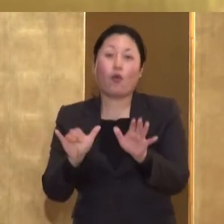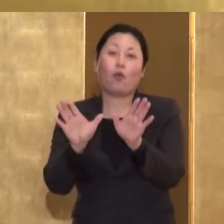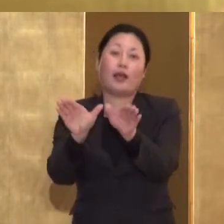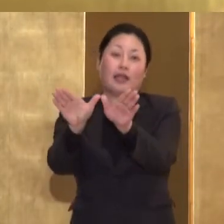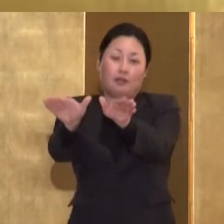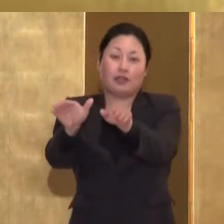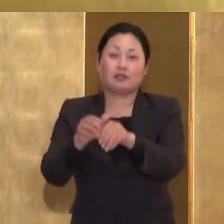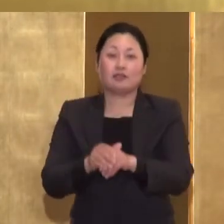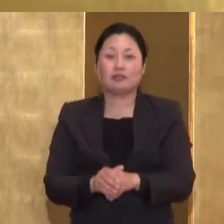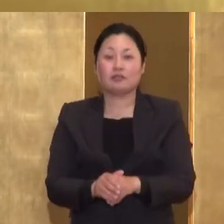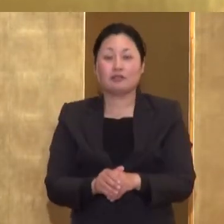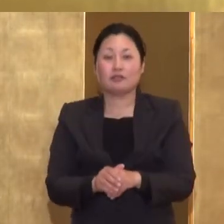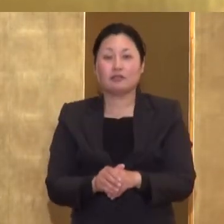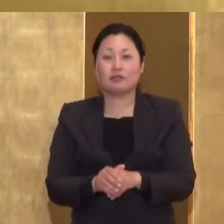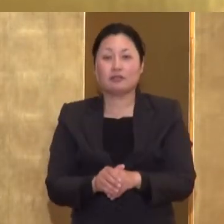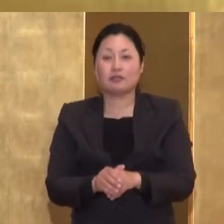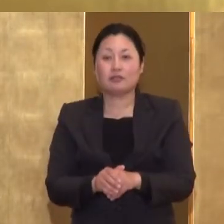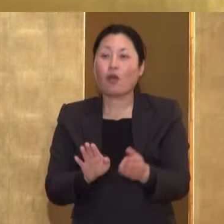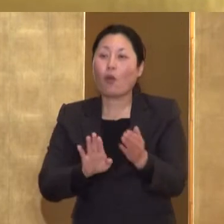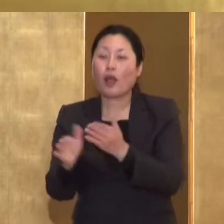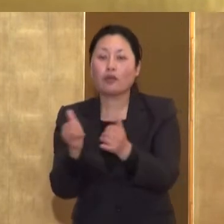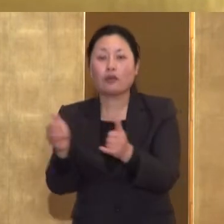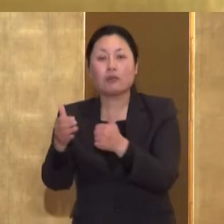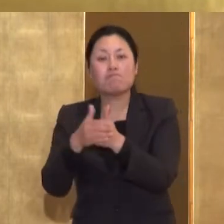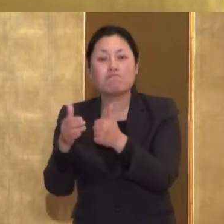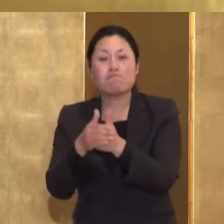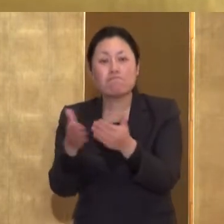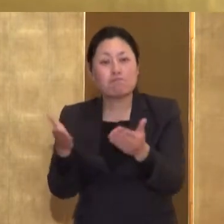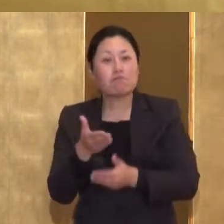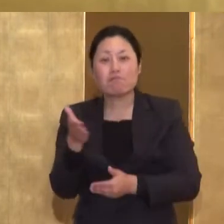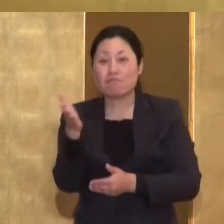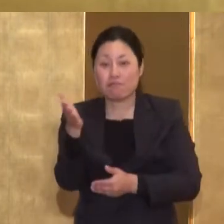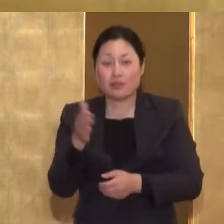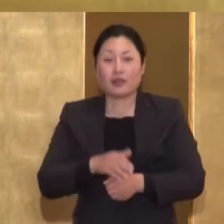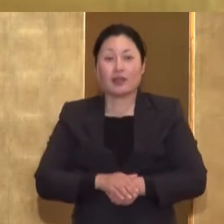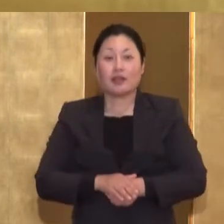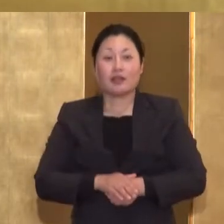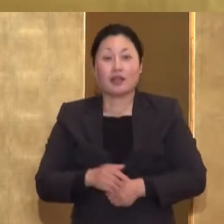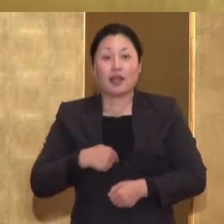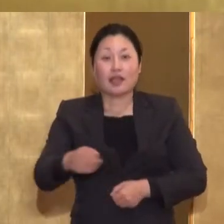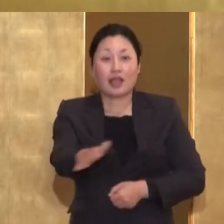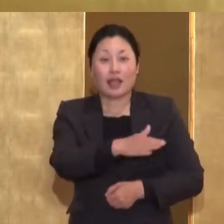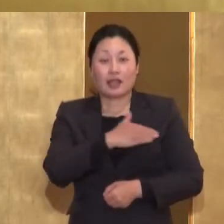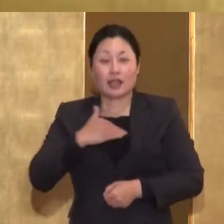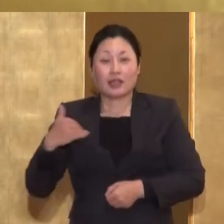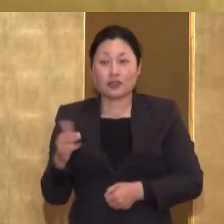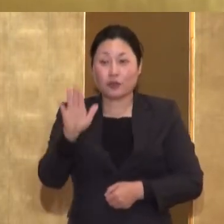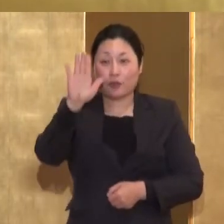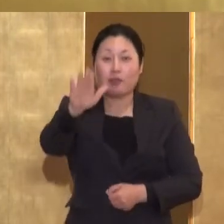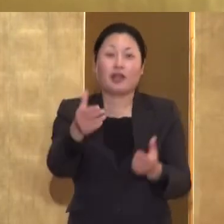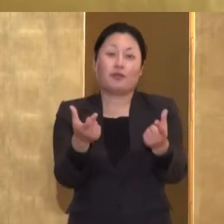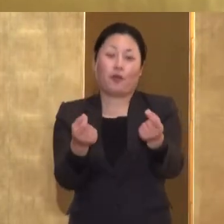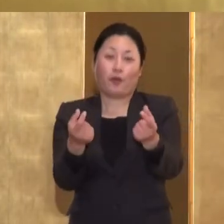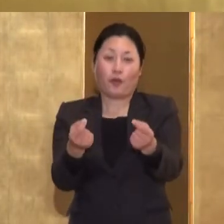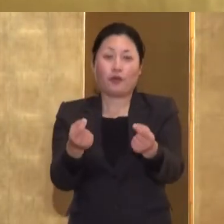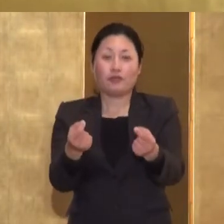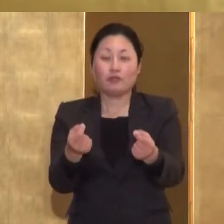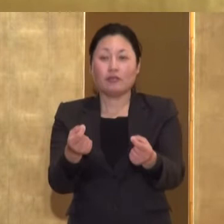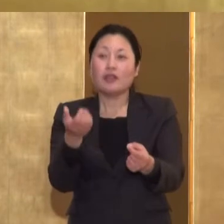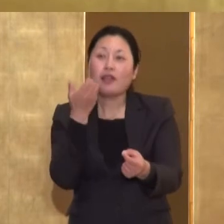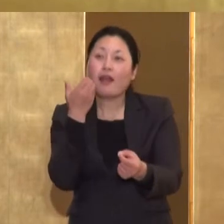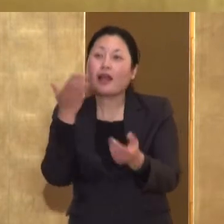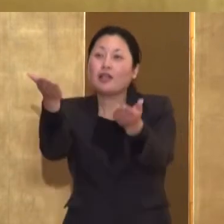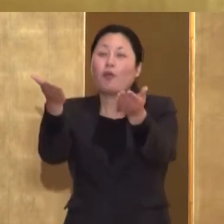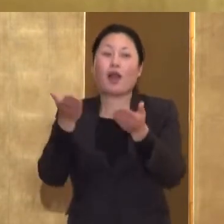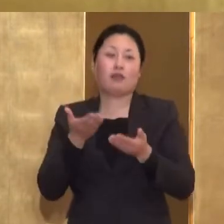に助けてもらえるわけでもありません。私たちの未来もまた人から与えられ